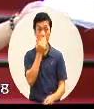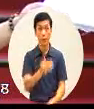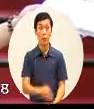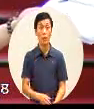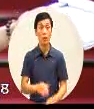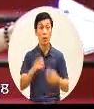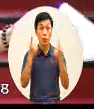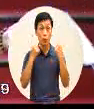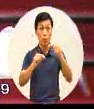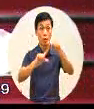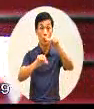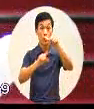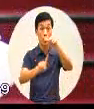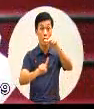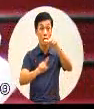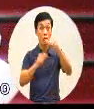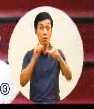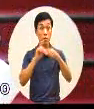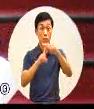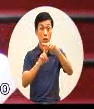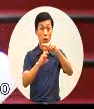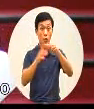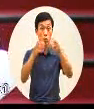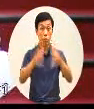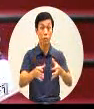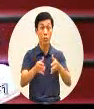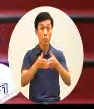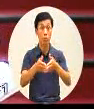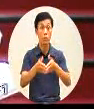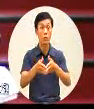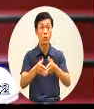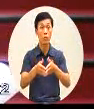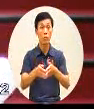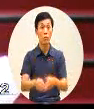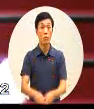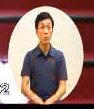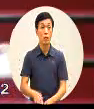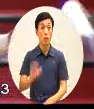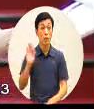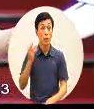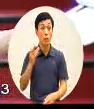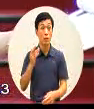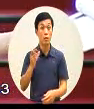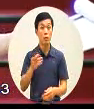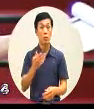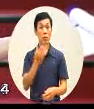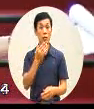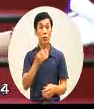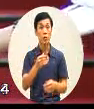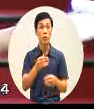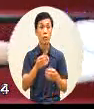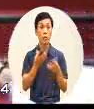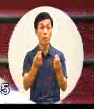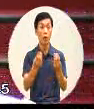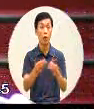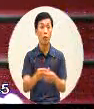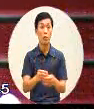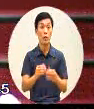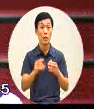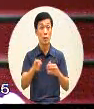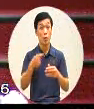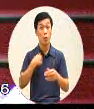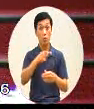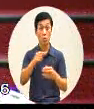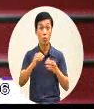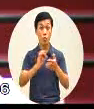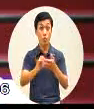五月七台中人也要实施，五月一号台中也要实施，结果不敢实施，你要用市价率计算